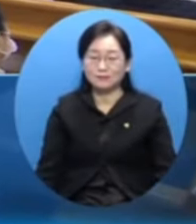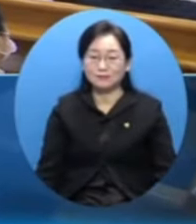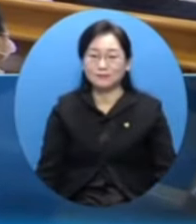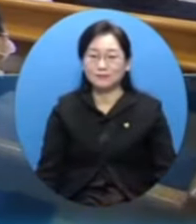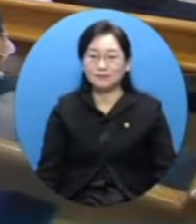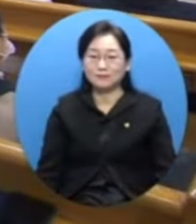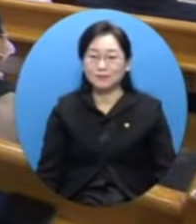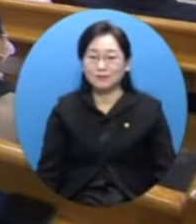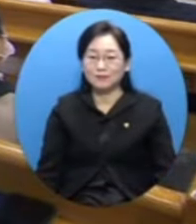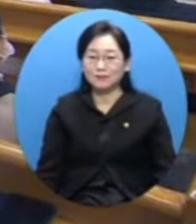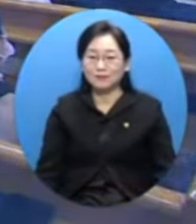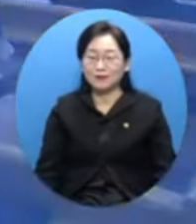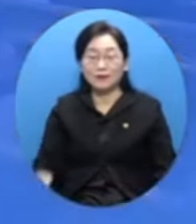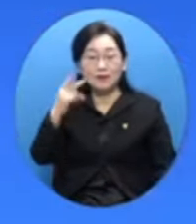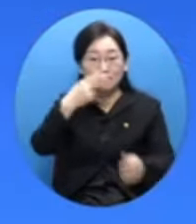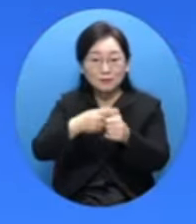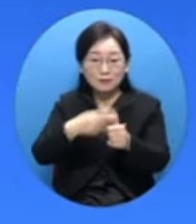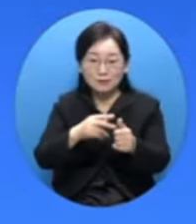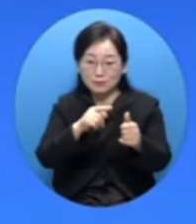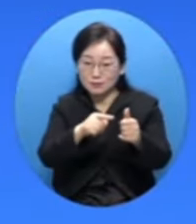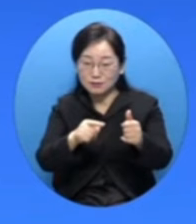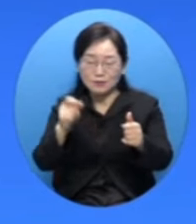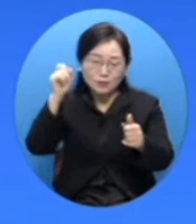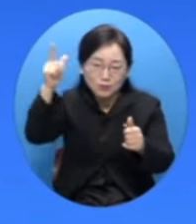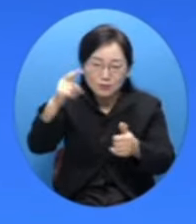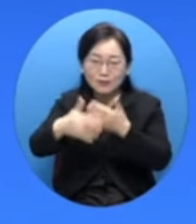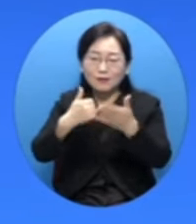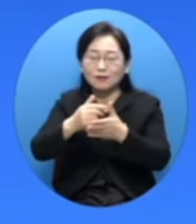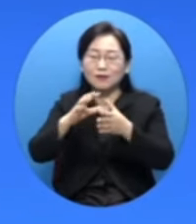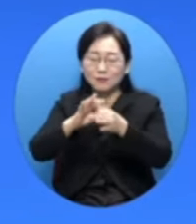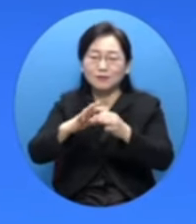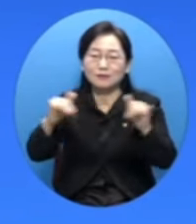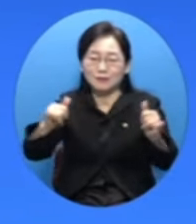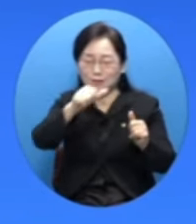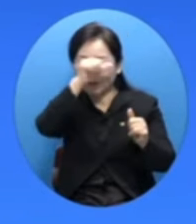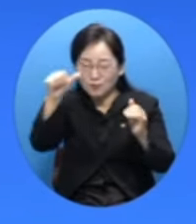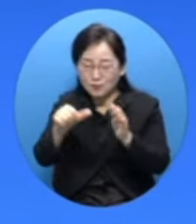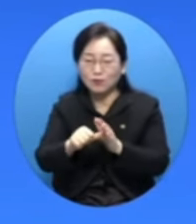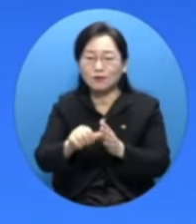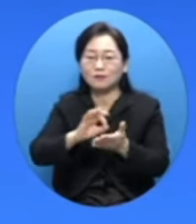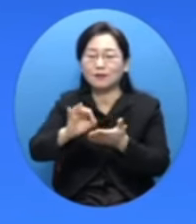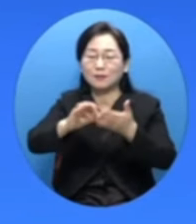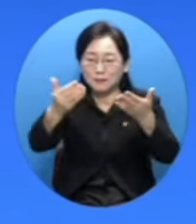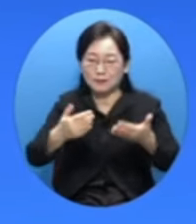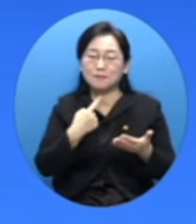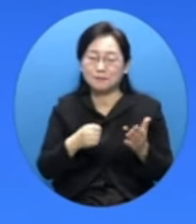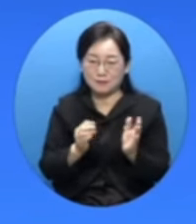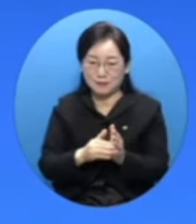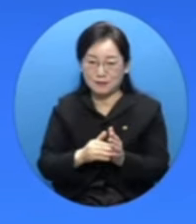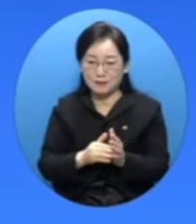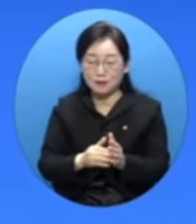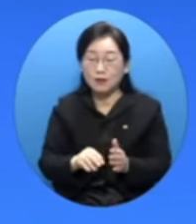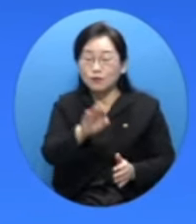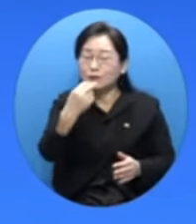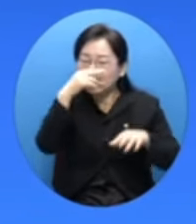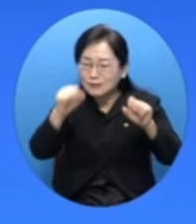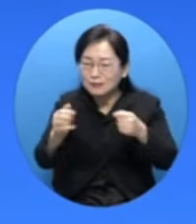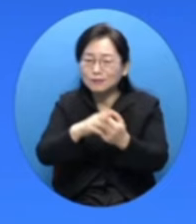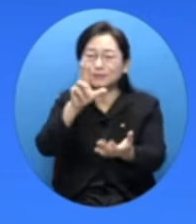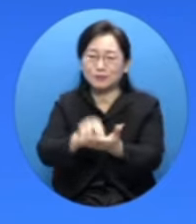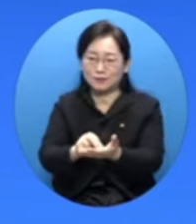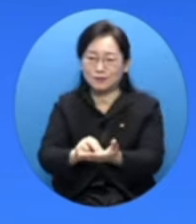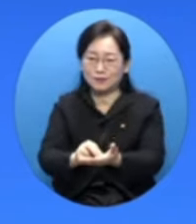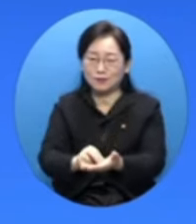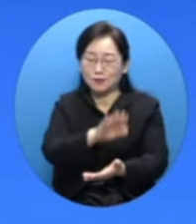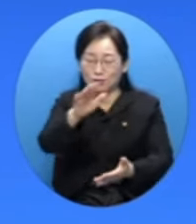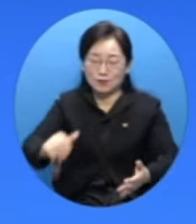이 바울이 위대한 하나님의 사람으로 한평생 쓰임받게 된 것입니다. 살아있기 때문에 우리가 문제가 많습니다. 살아있으니까